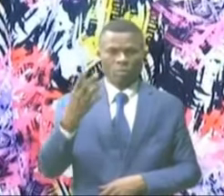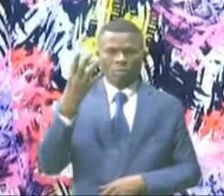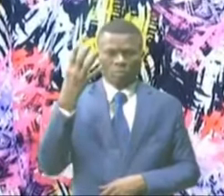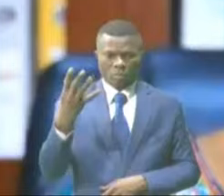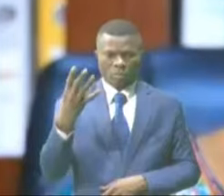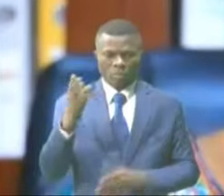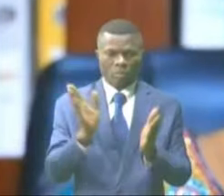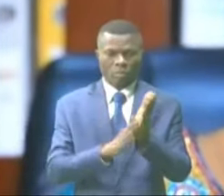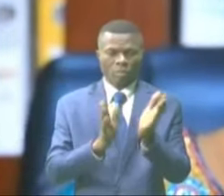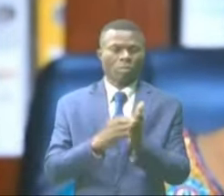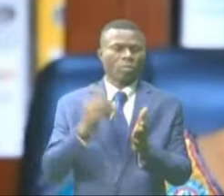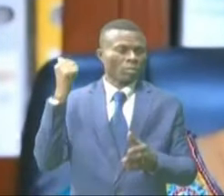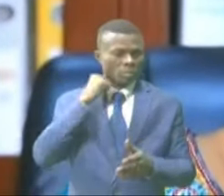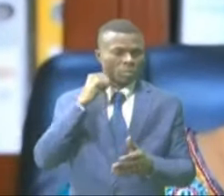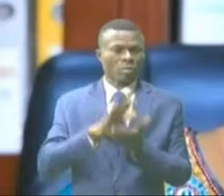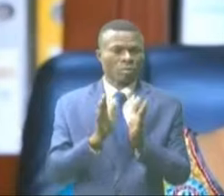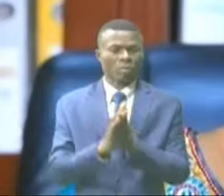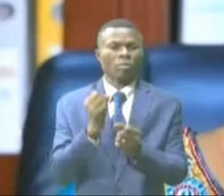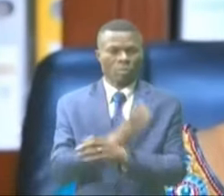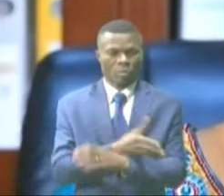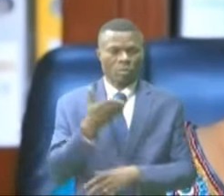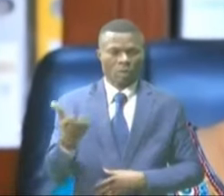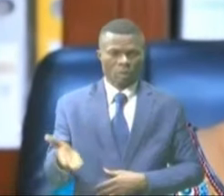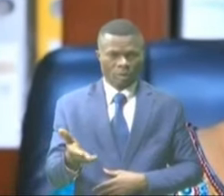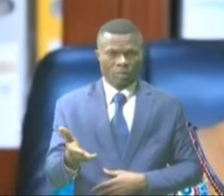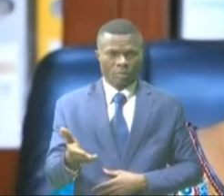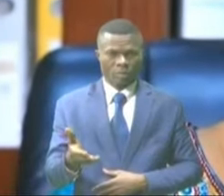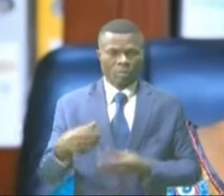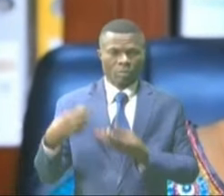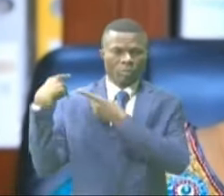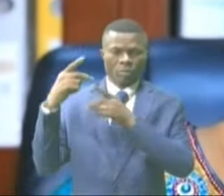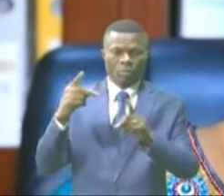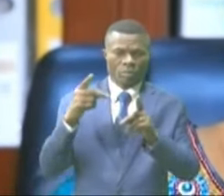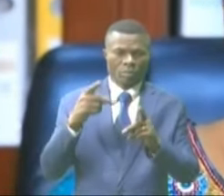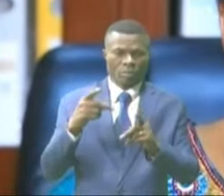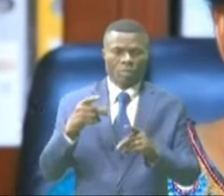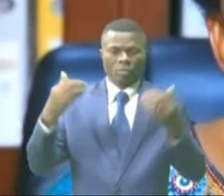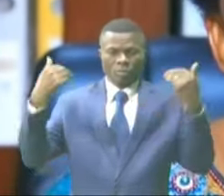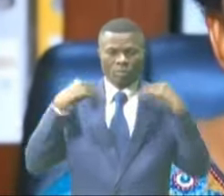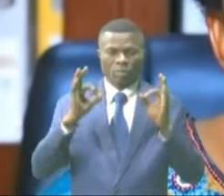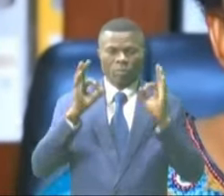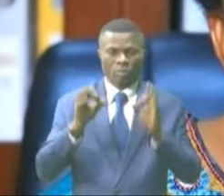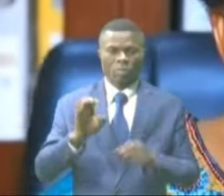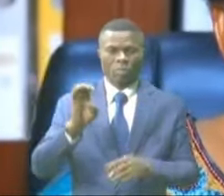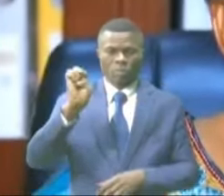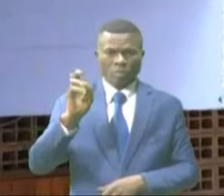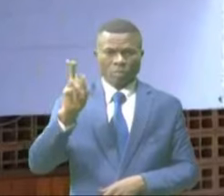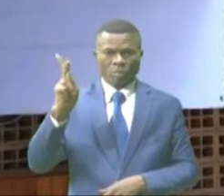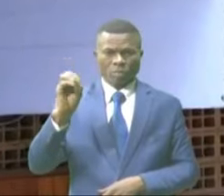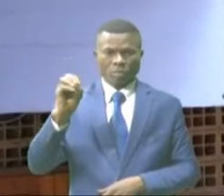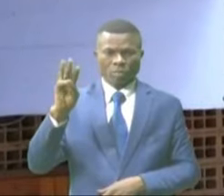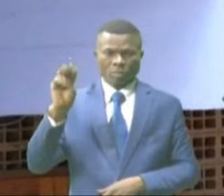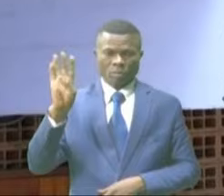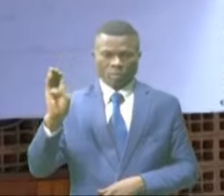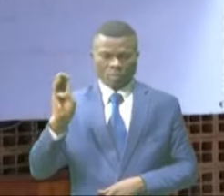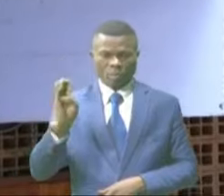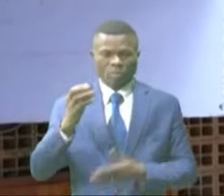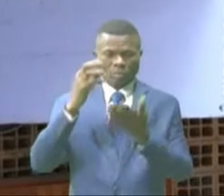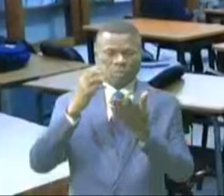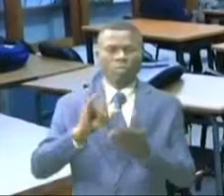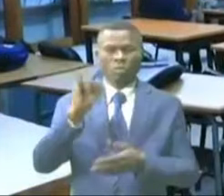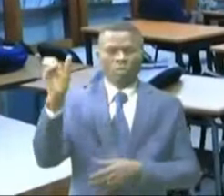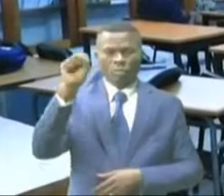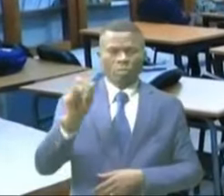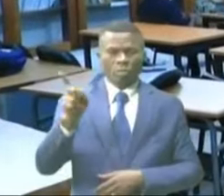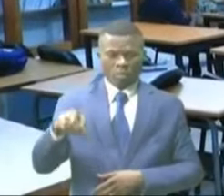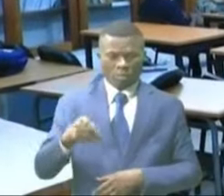2023-2024, l'école doctorale sera fonctionnelle. Depuis l'avènement du comité Ekombe-Ekofo Gertrude, l'ISP Gombe fait